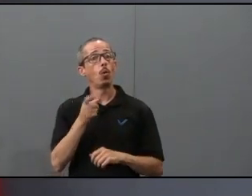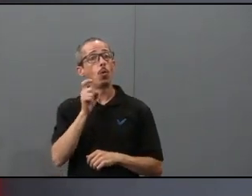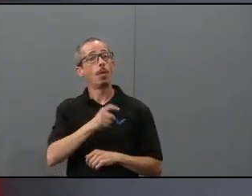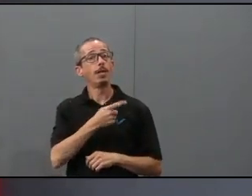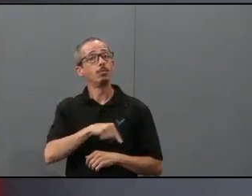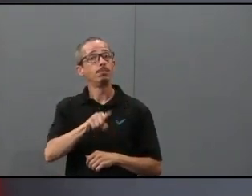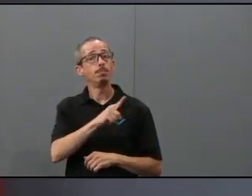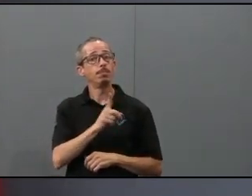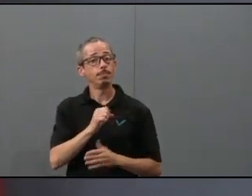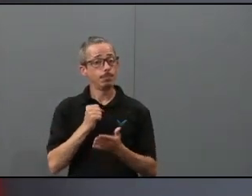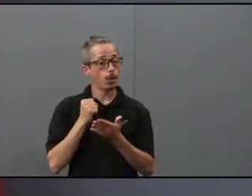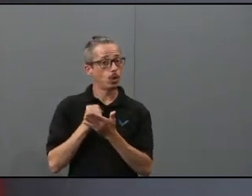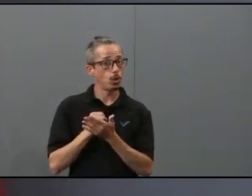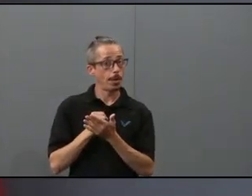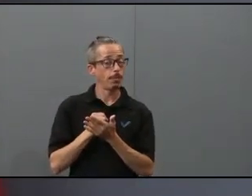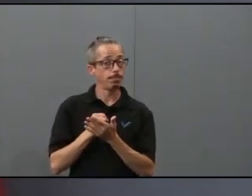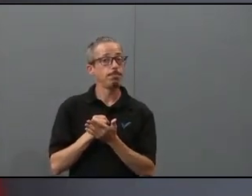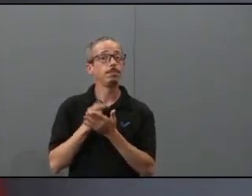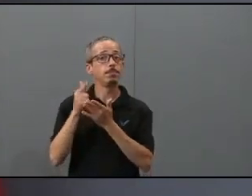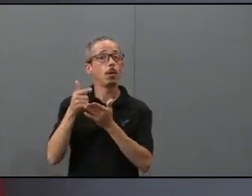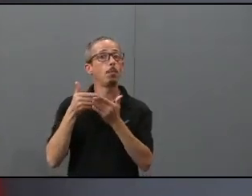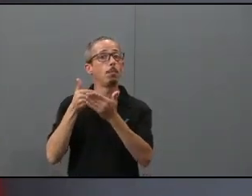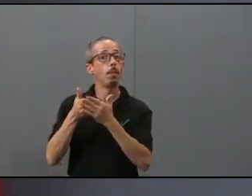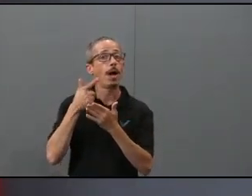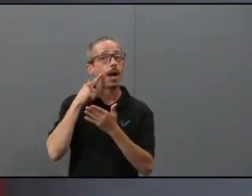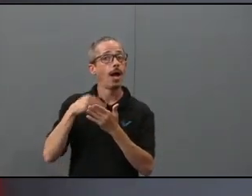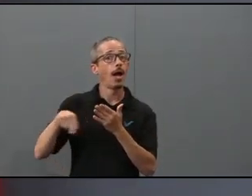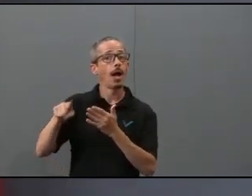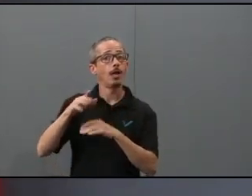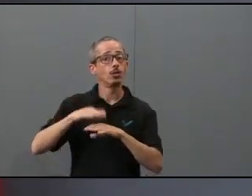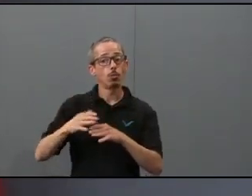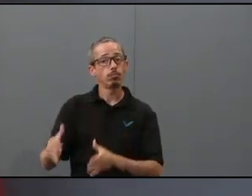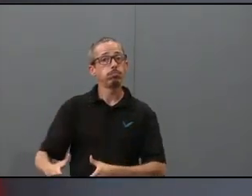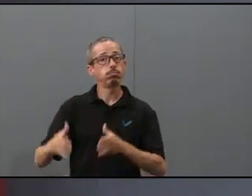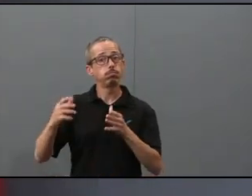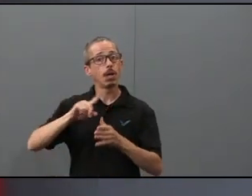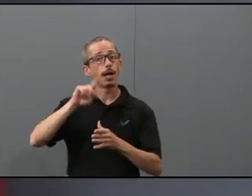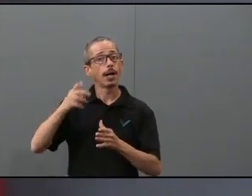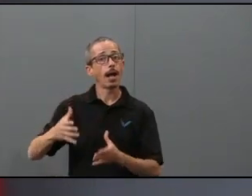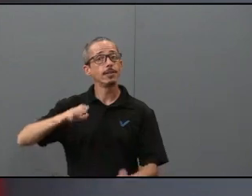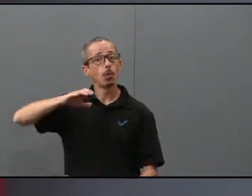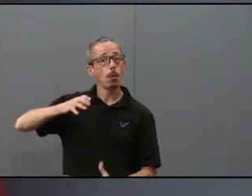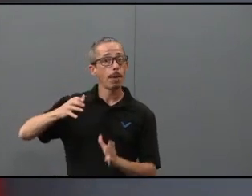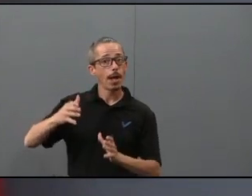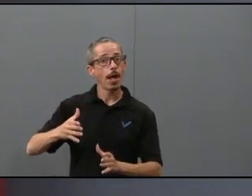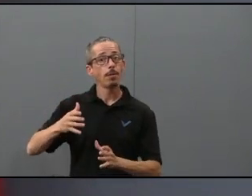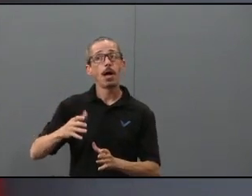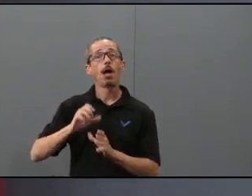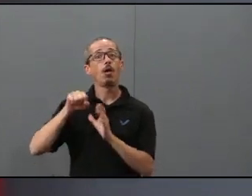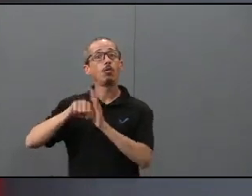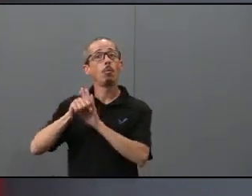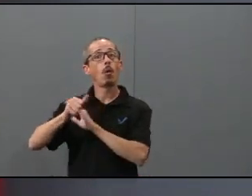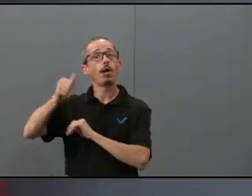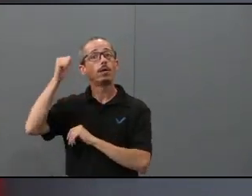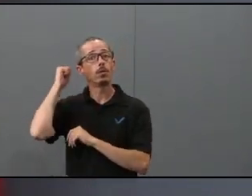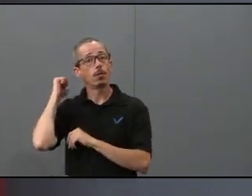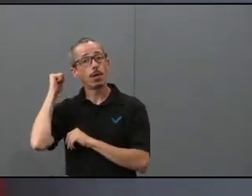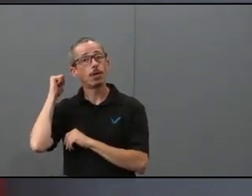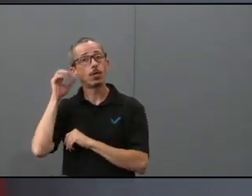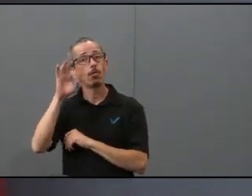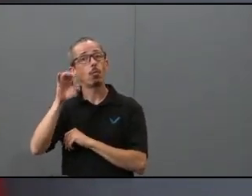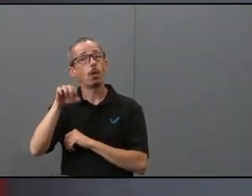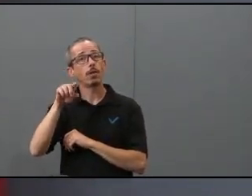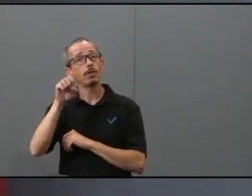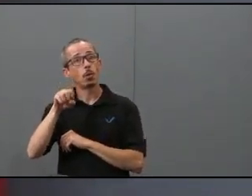tion d'enregistrement auprès du service pour les bouteilles de gaz comprimé entreposé à l'extérieur on passerait de